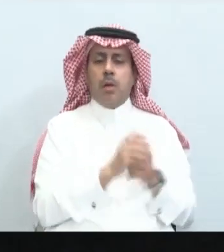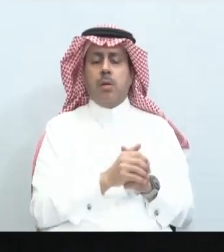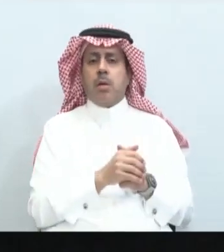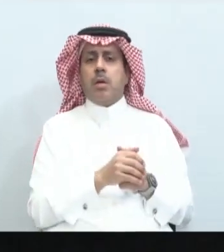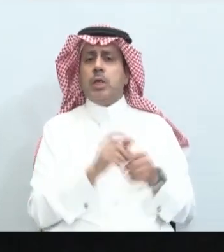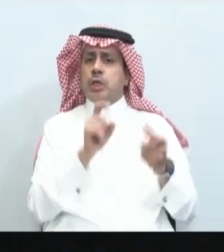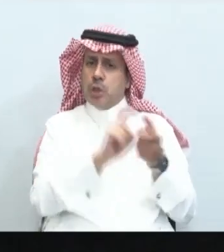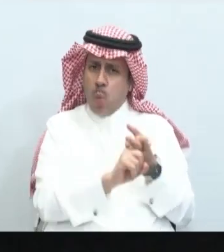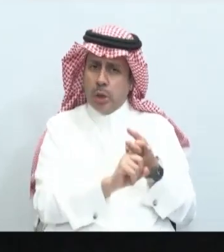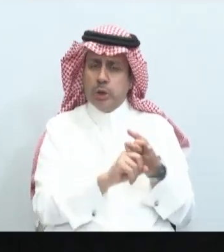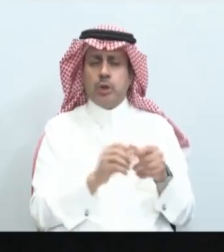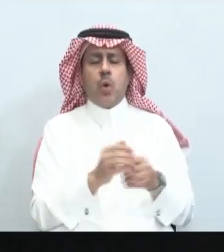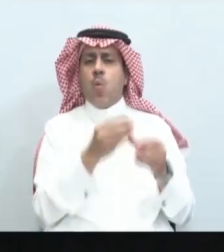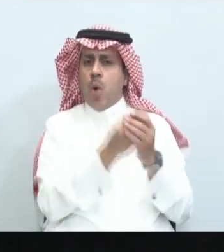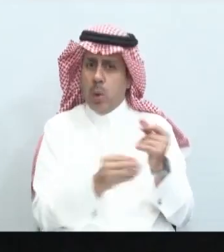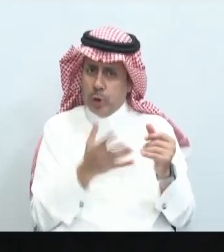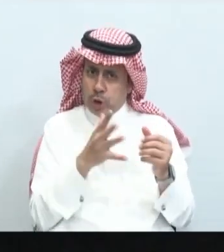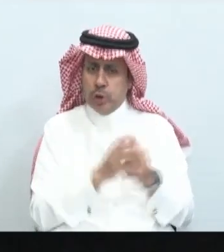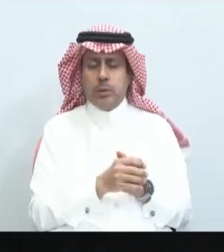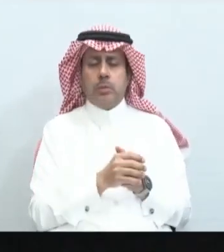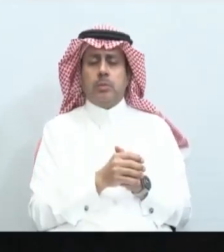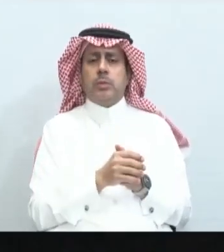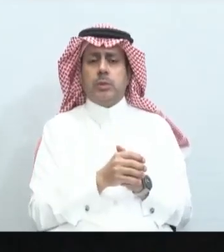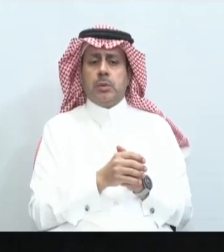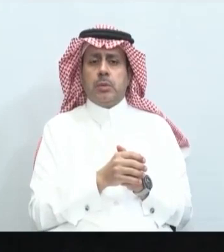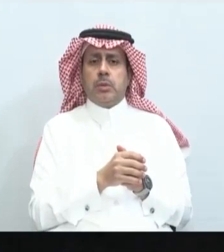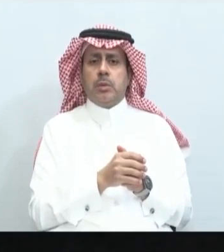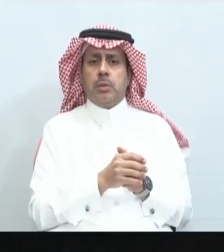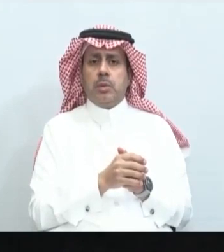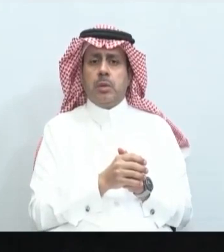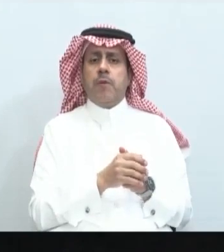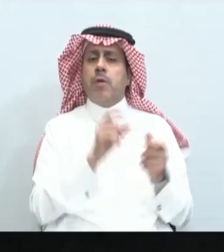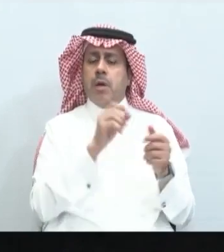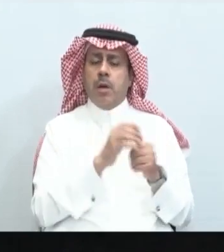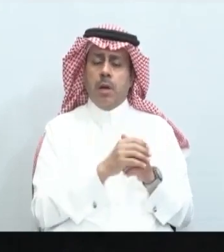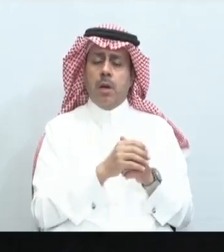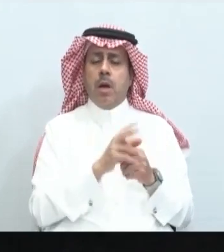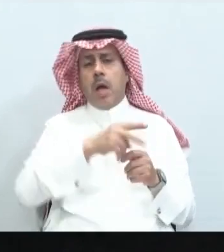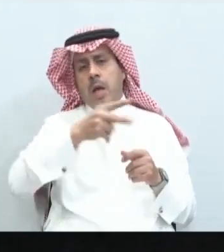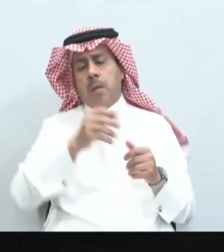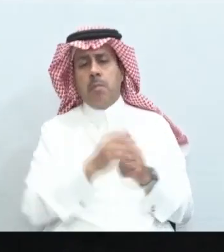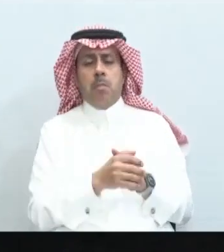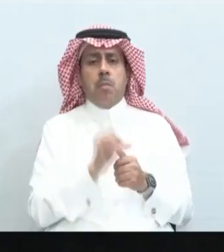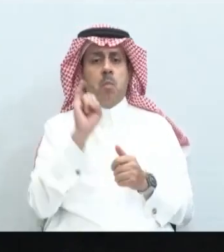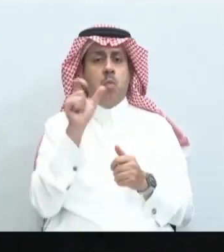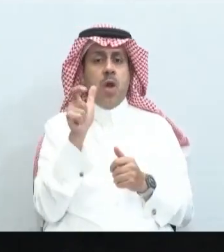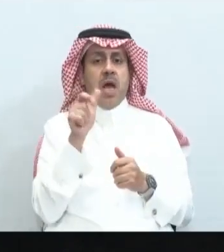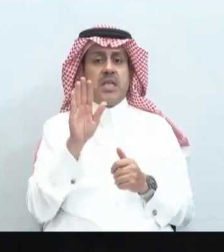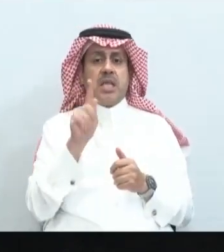والتهاني في جانب المناسبات في حال قدوم مولود او في حال الزواج وغيرها من جوانب